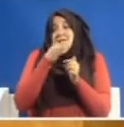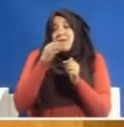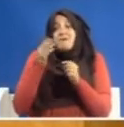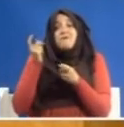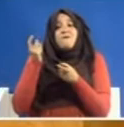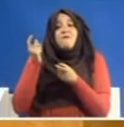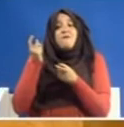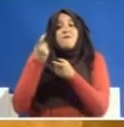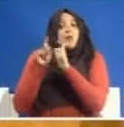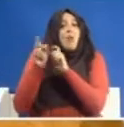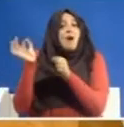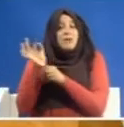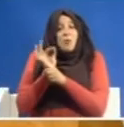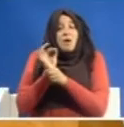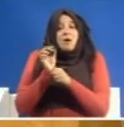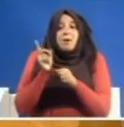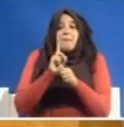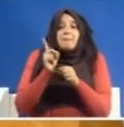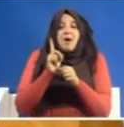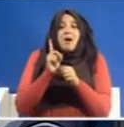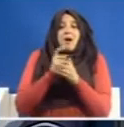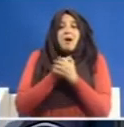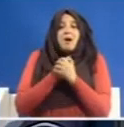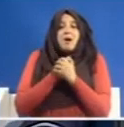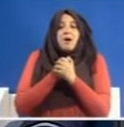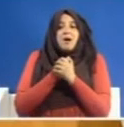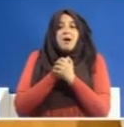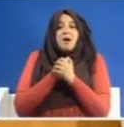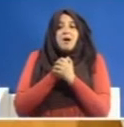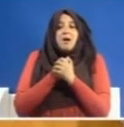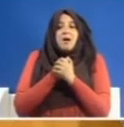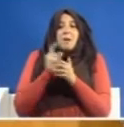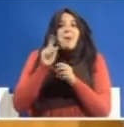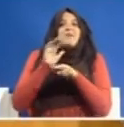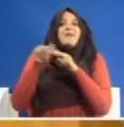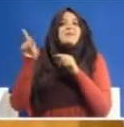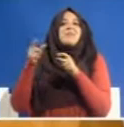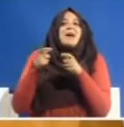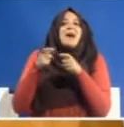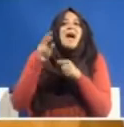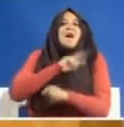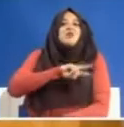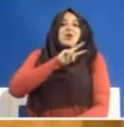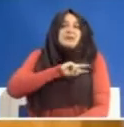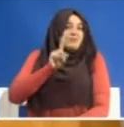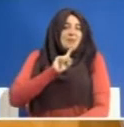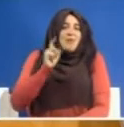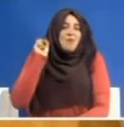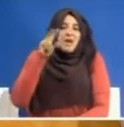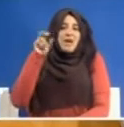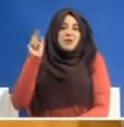عن ما تقوم به الوكالات، ما تقوم به الفتوى، فنحن